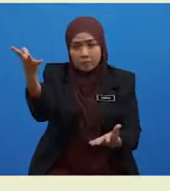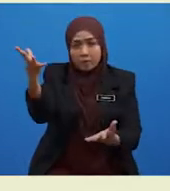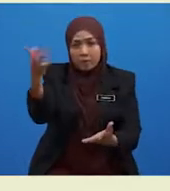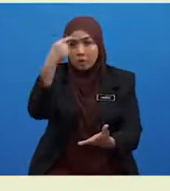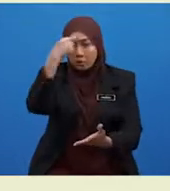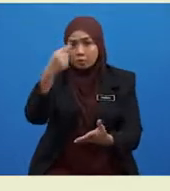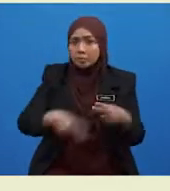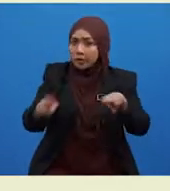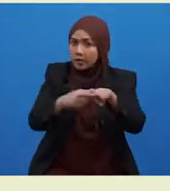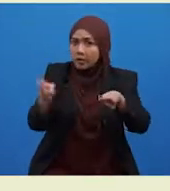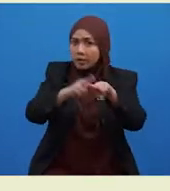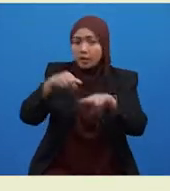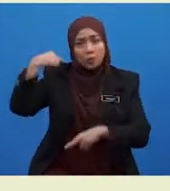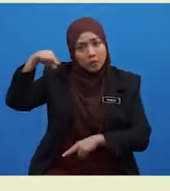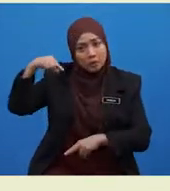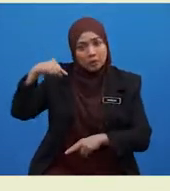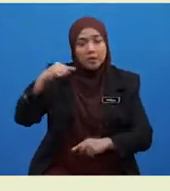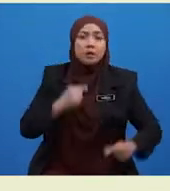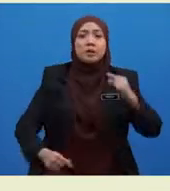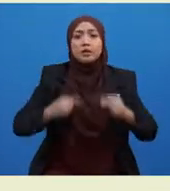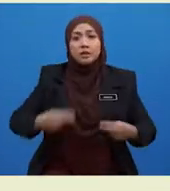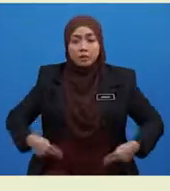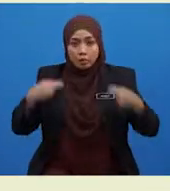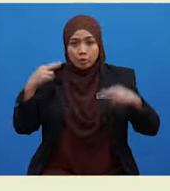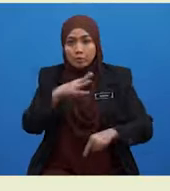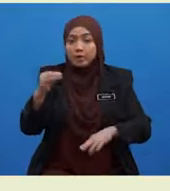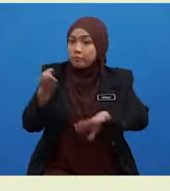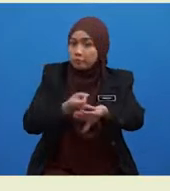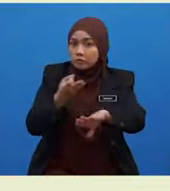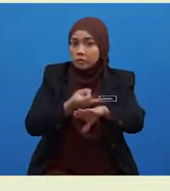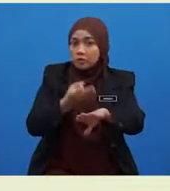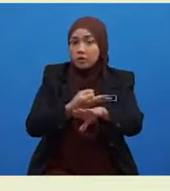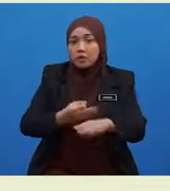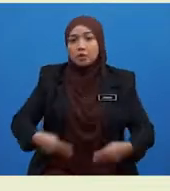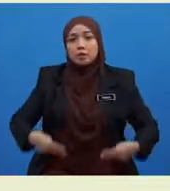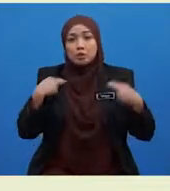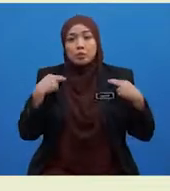meningkatkan kualiti, gaya hidup dan fungsi kehidupan secara optimum.